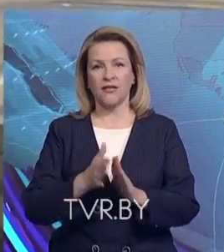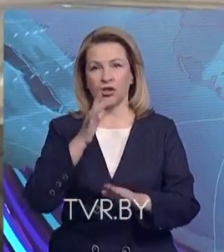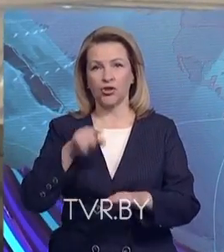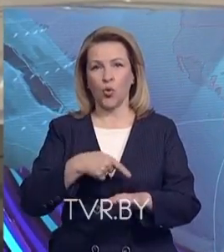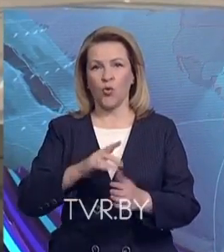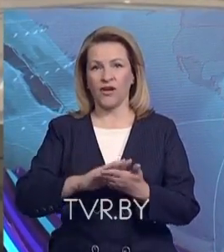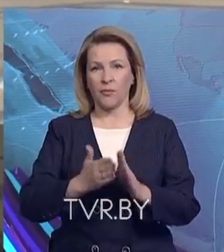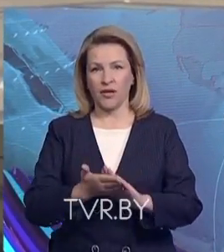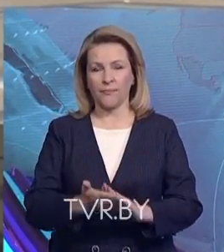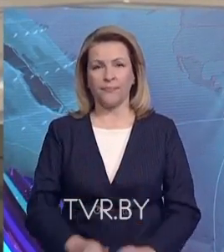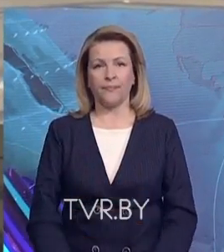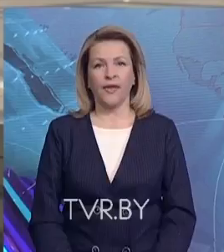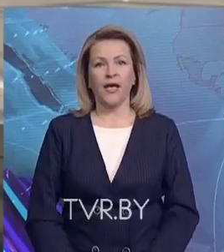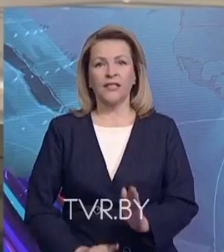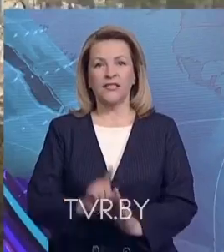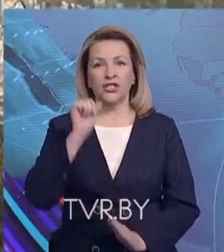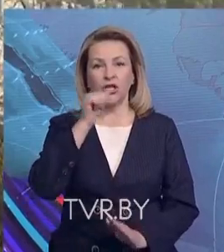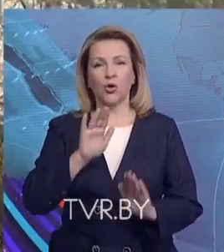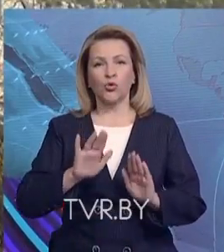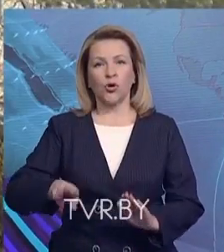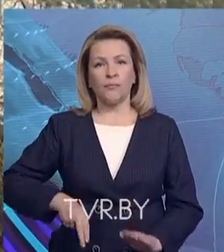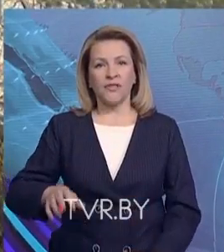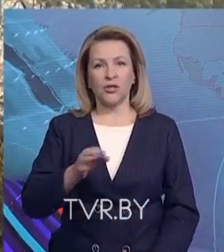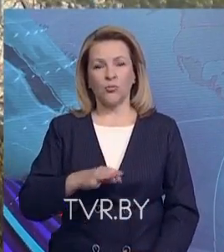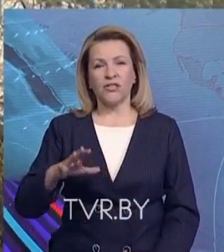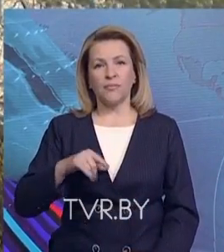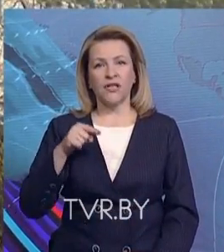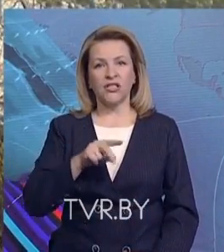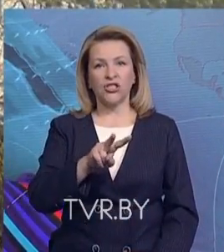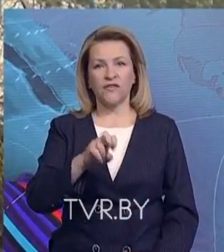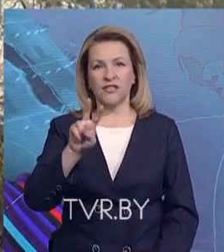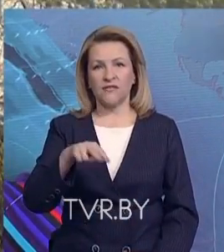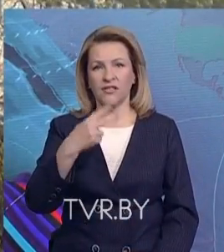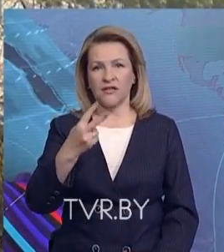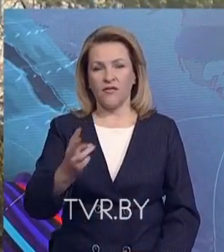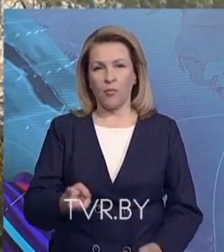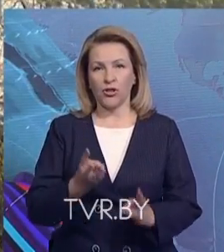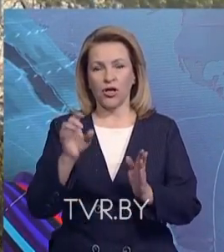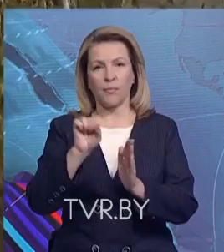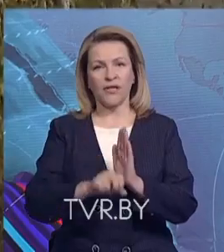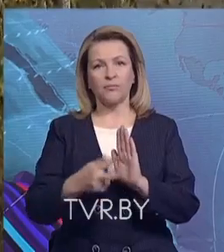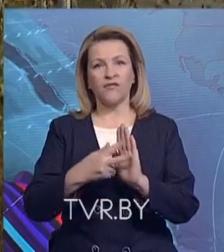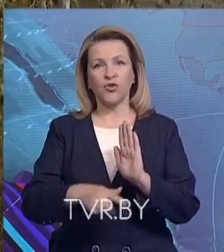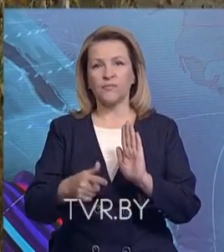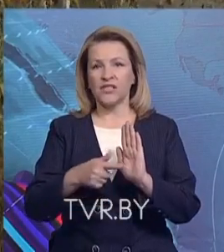времени. С начала года только в Минской области произошло 1222 пожара. В них погибли 87 человек.